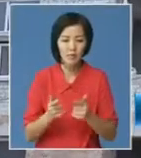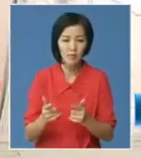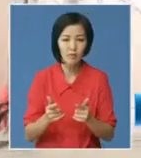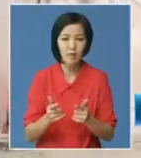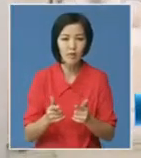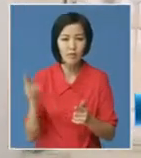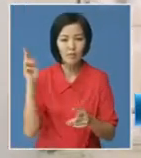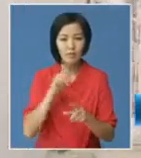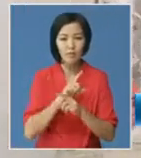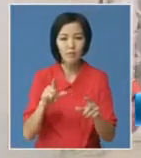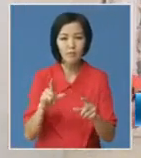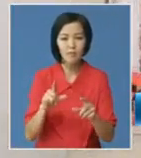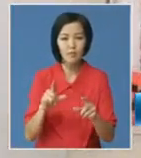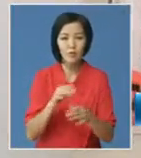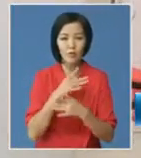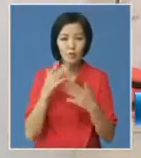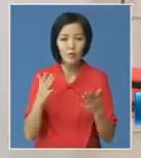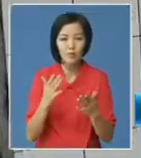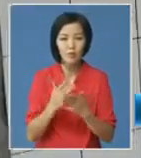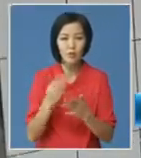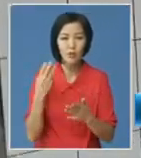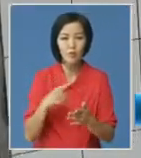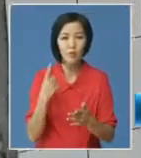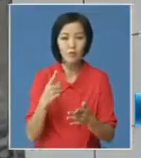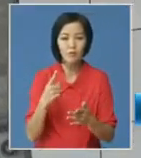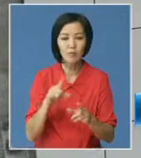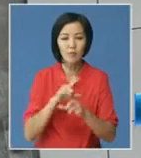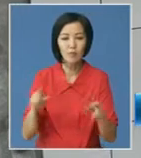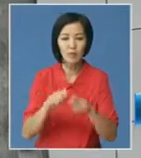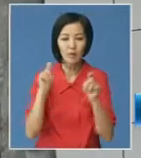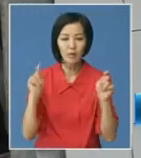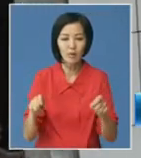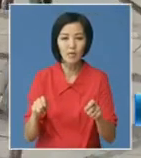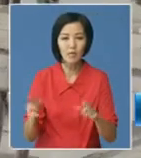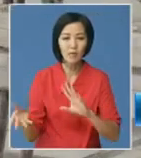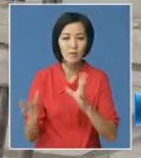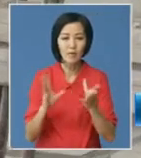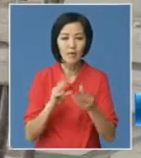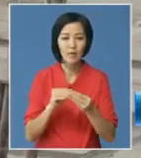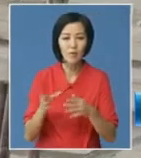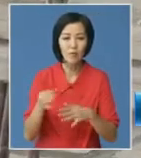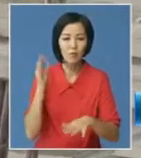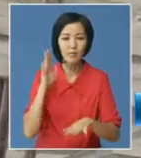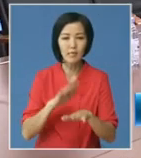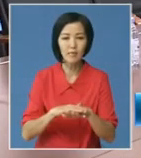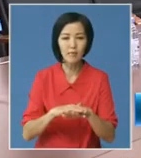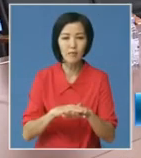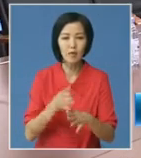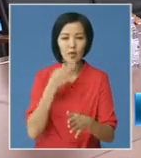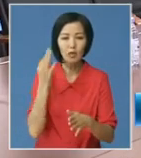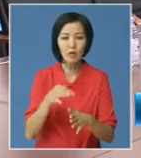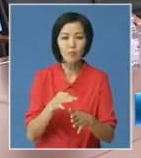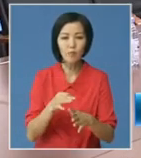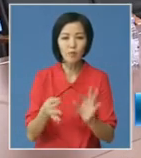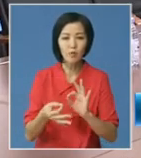беру нысандары көбейіп келеді. Жыл соңына дейін 31 мектеп пайдалануға берілмек. Бұл жұмыстың барлығын облыс әкімі Амандық Баталов жауапты тұлғаларға